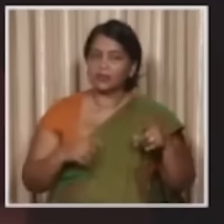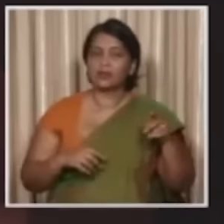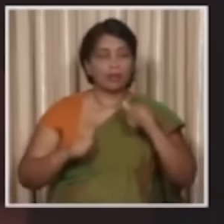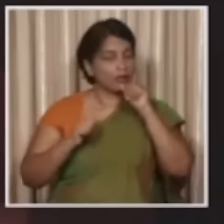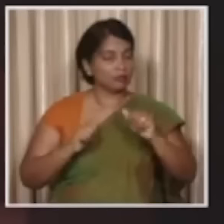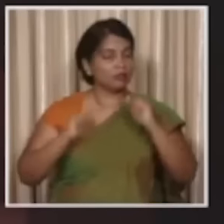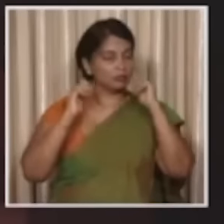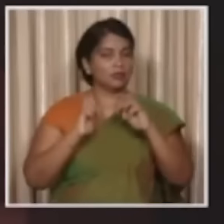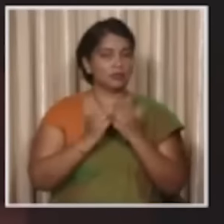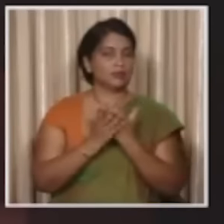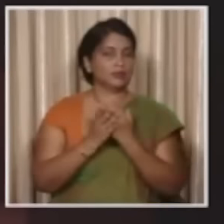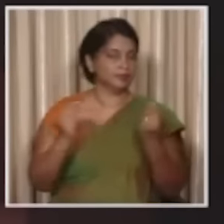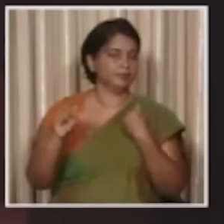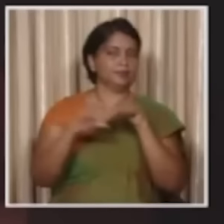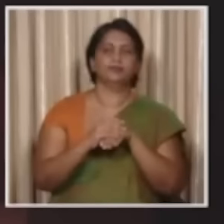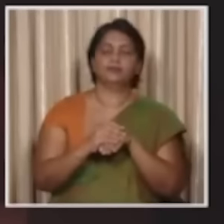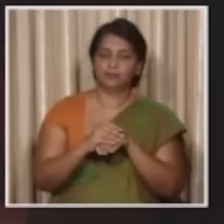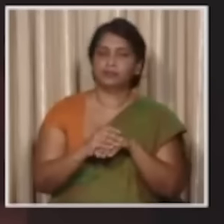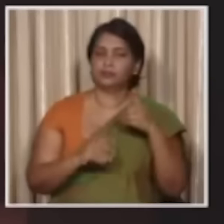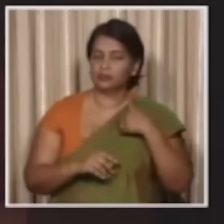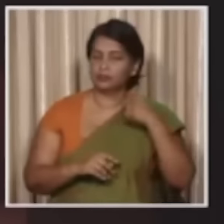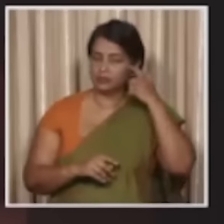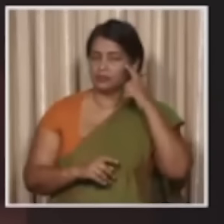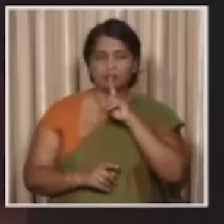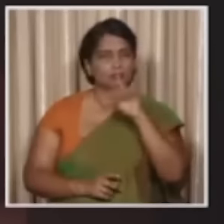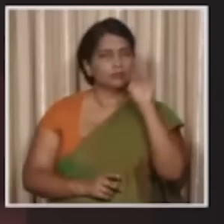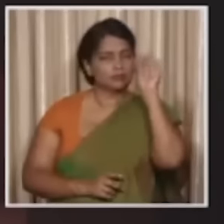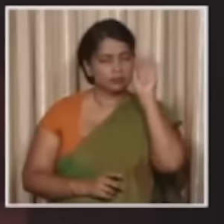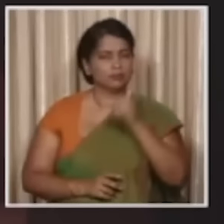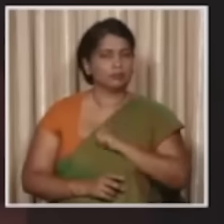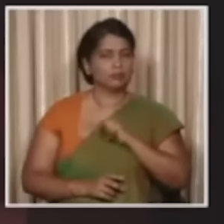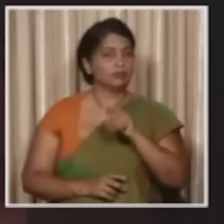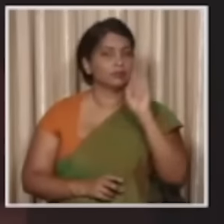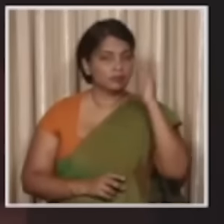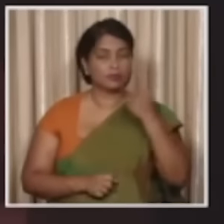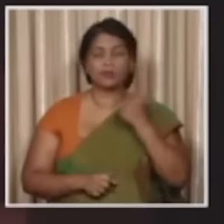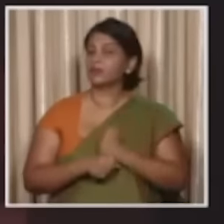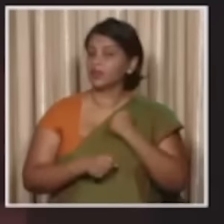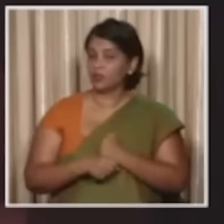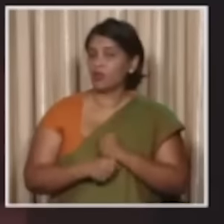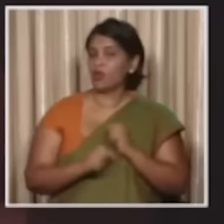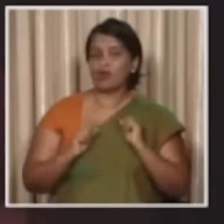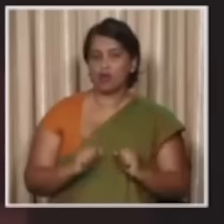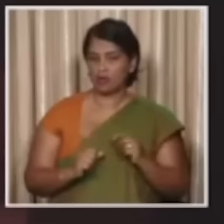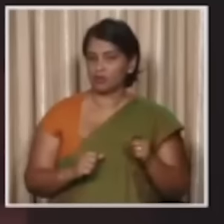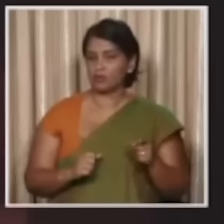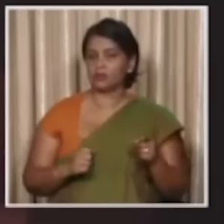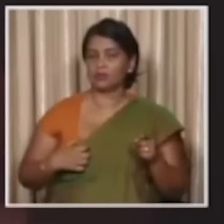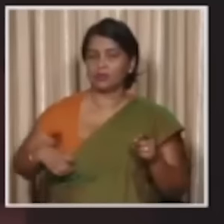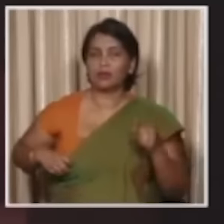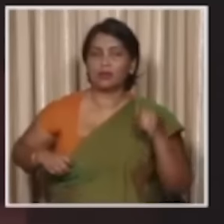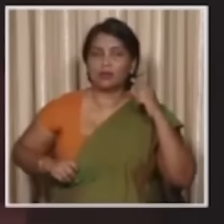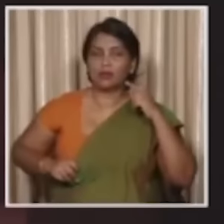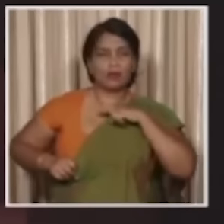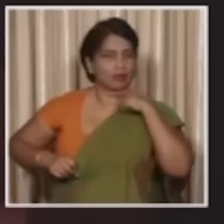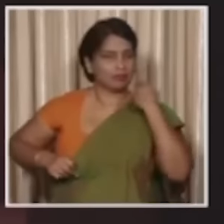තිරසර විසඳුමකට ප්‍රවේශ වෙලා තිබෙනවා. ඒ නිසා මම අහන්න කැමති විශේෂයෙන්ම රජය මොකක්ද මේ